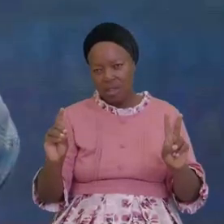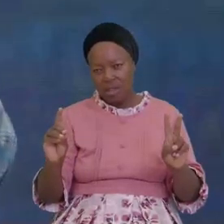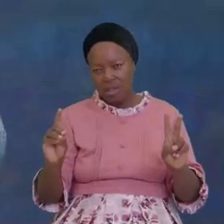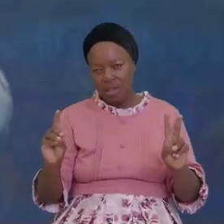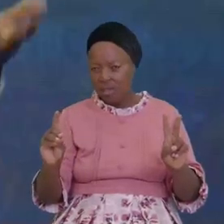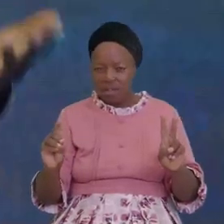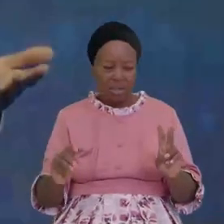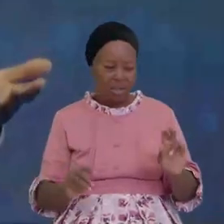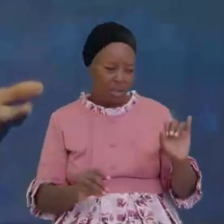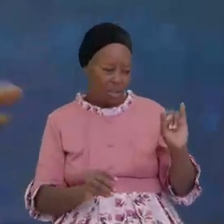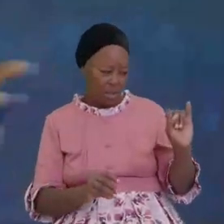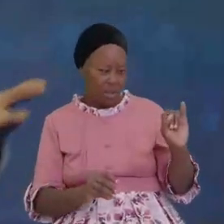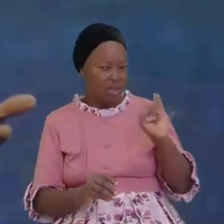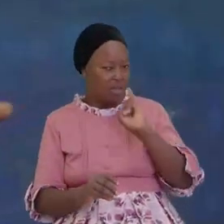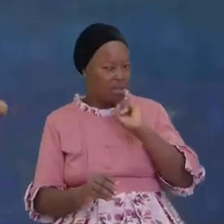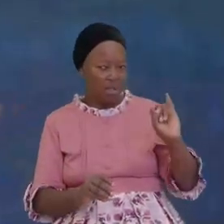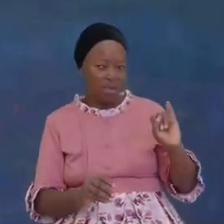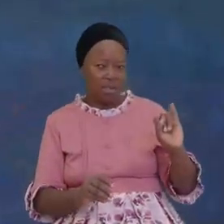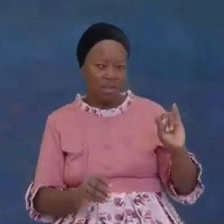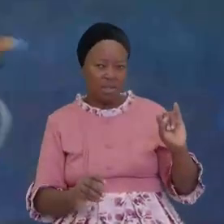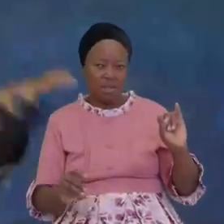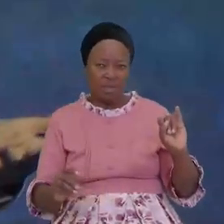Il y a « dis » et « is » en anglais.